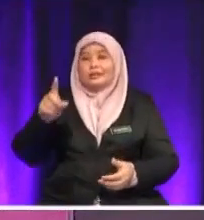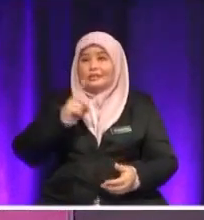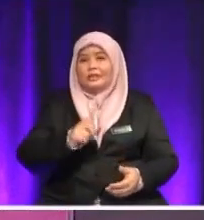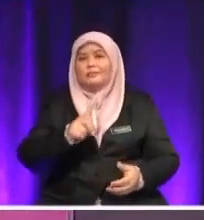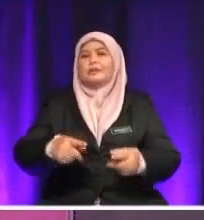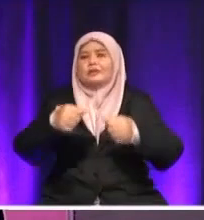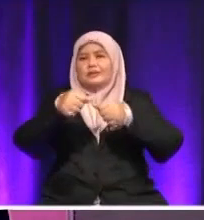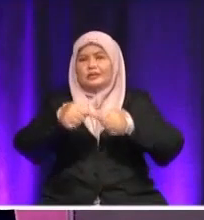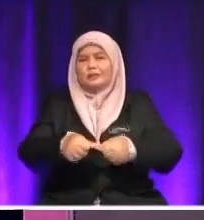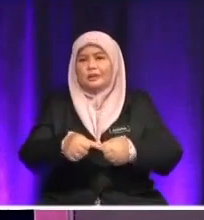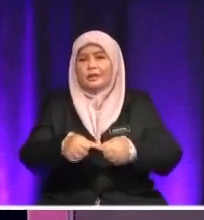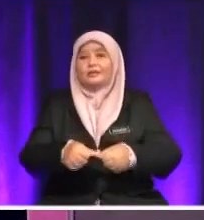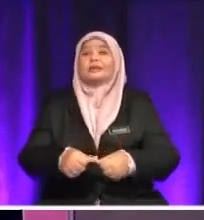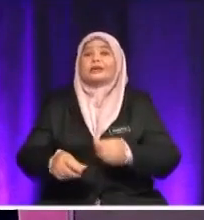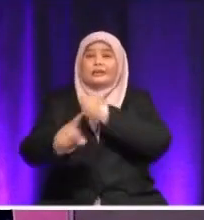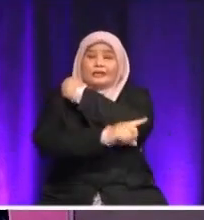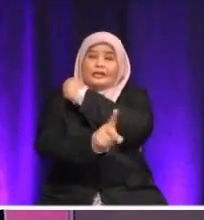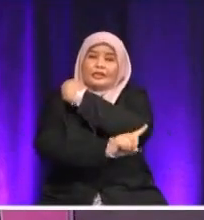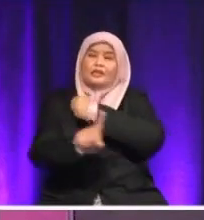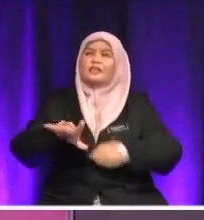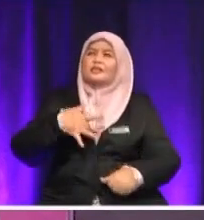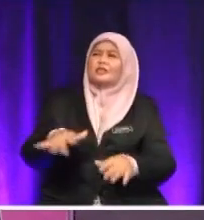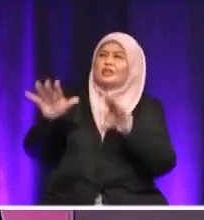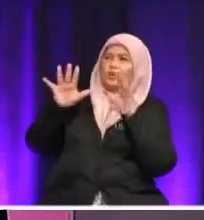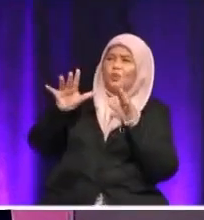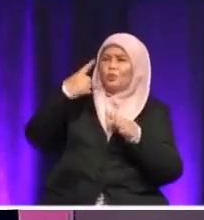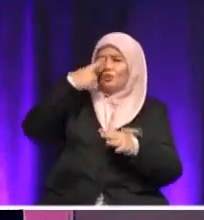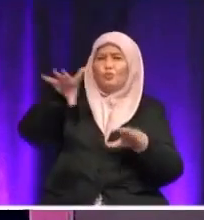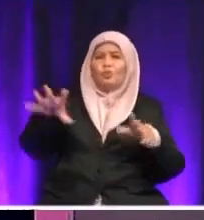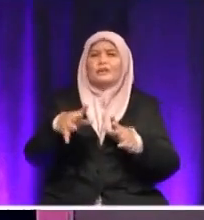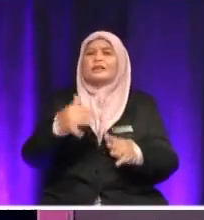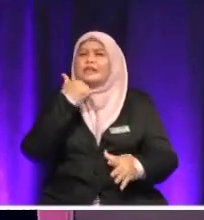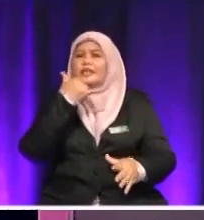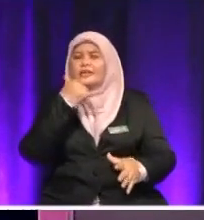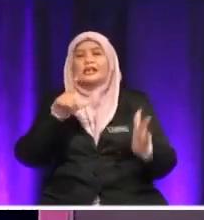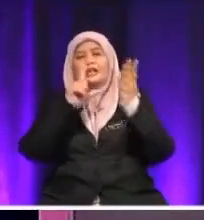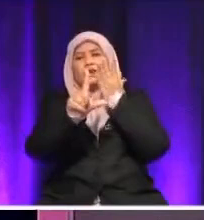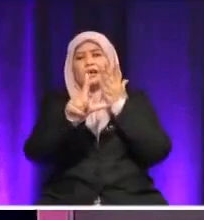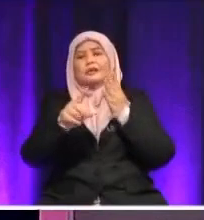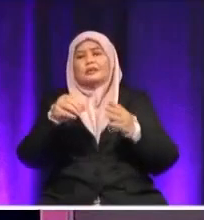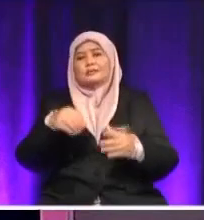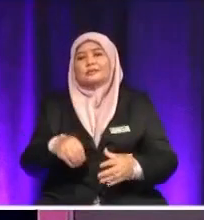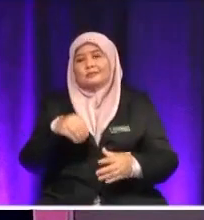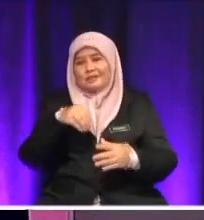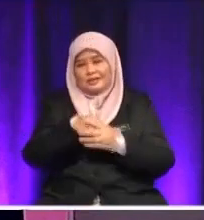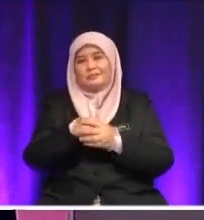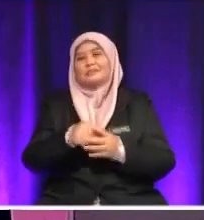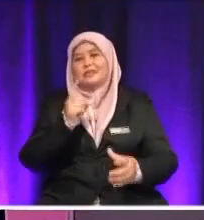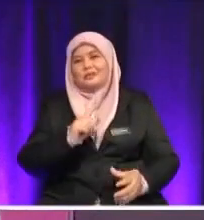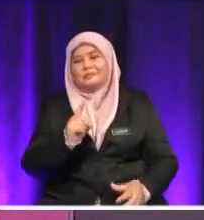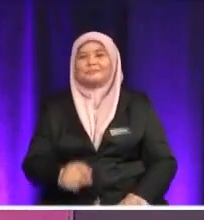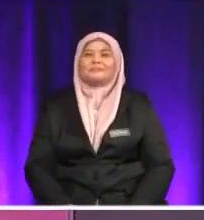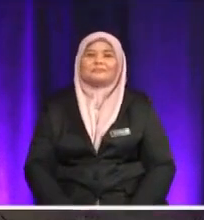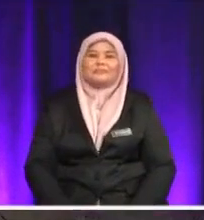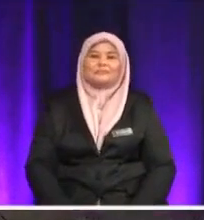diat ini, supaya kita rasa gerun nak buat kesalahan-kesalahan yang dilarang dalam Al-Quran dan juga Al-Hadis. Okey